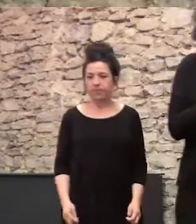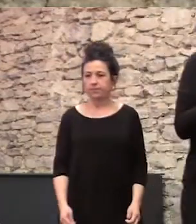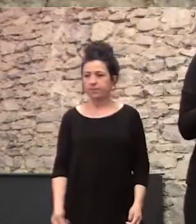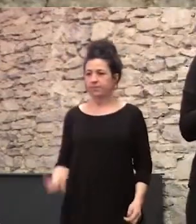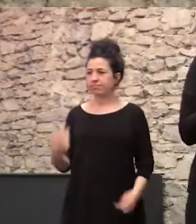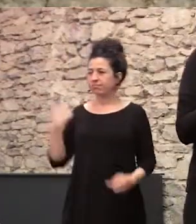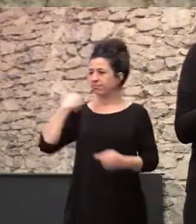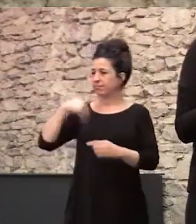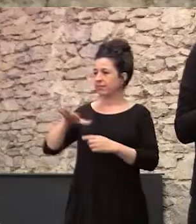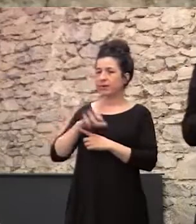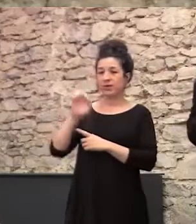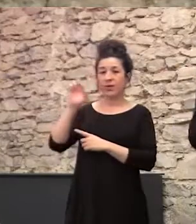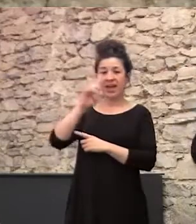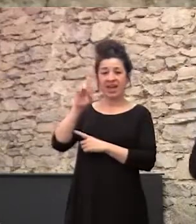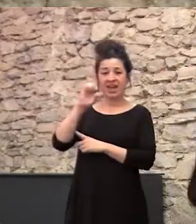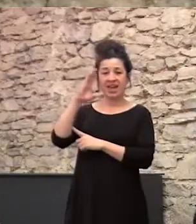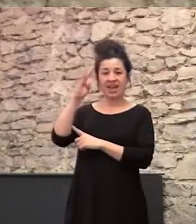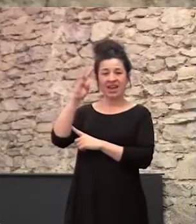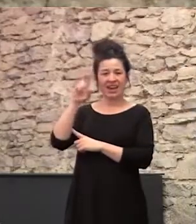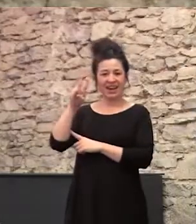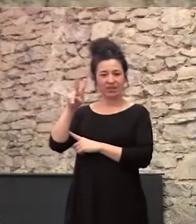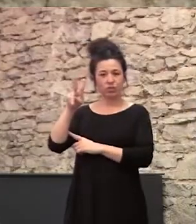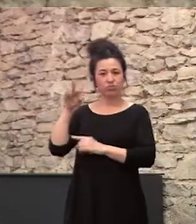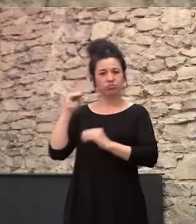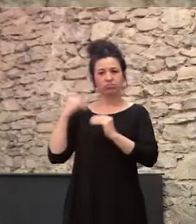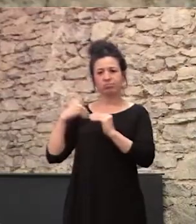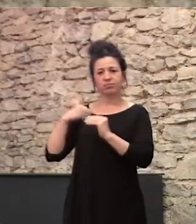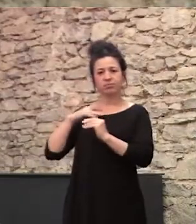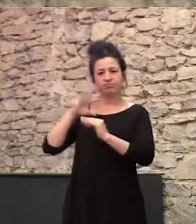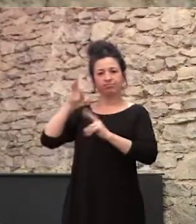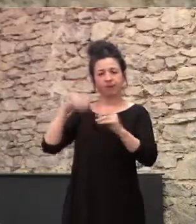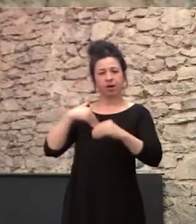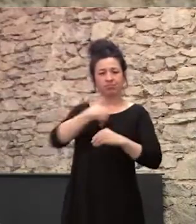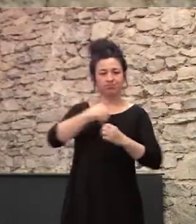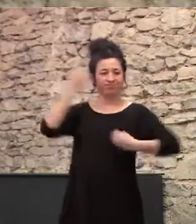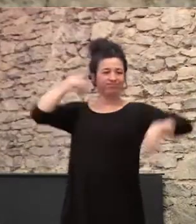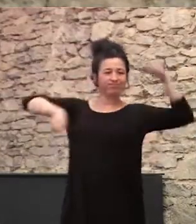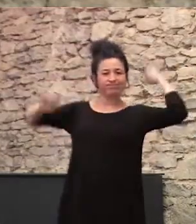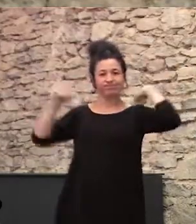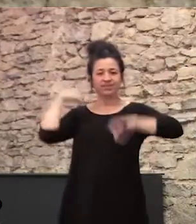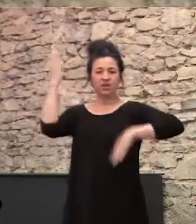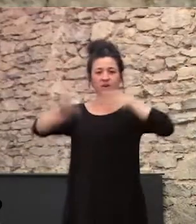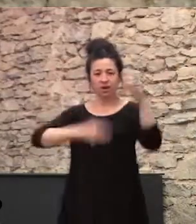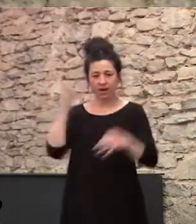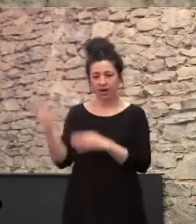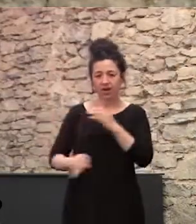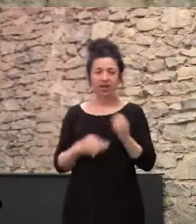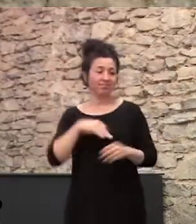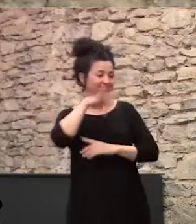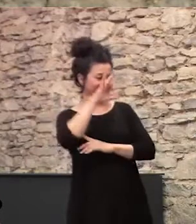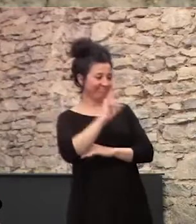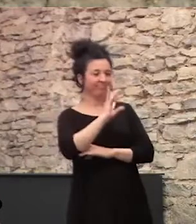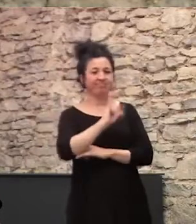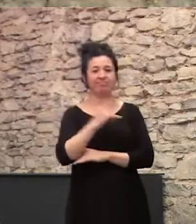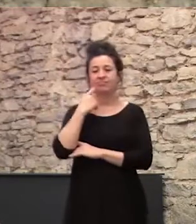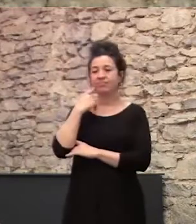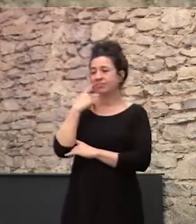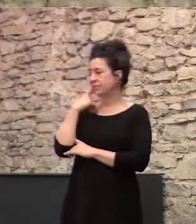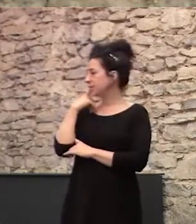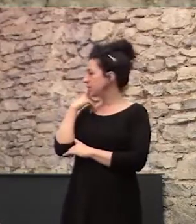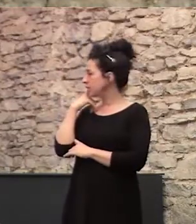erraktuz, antolatu zenuten performanz hori pizkatea ditu ongirza. Bai. Nire zuzera bai komentatu